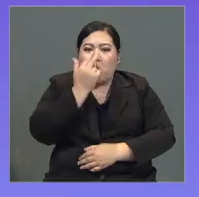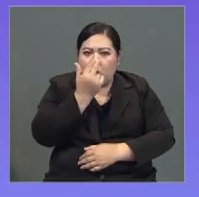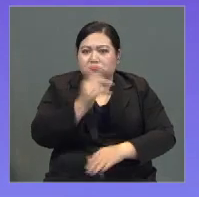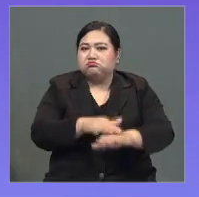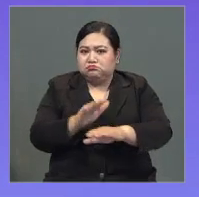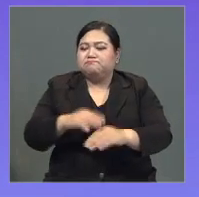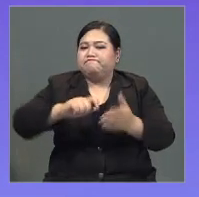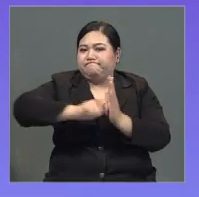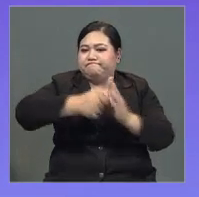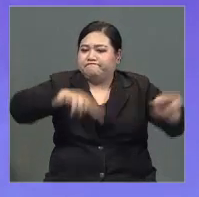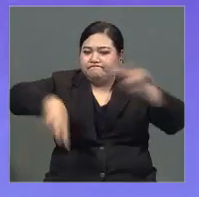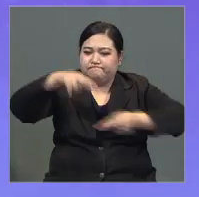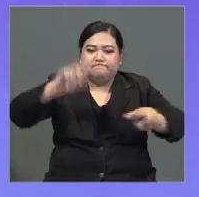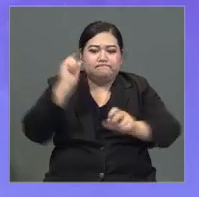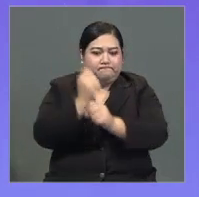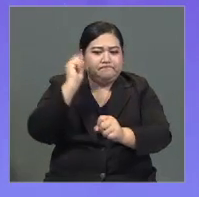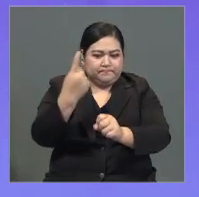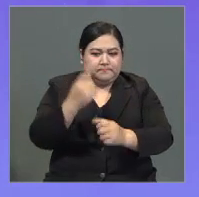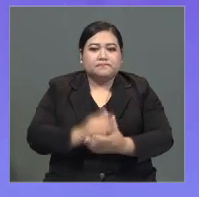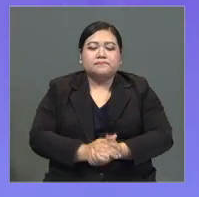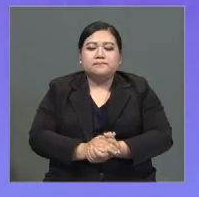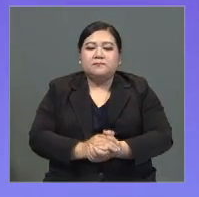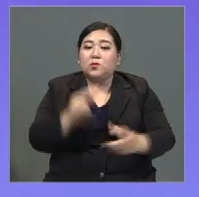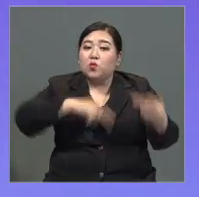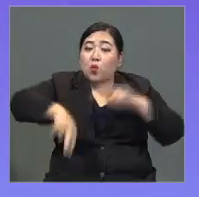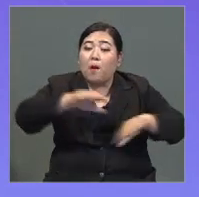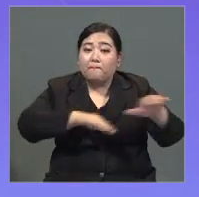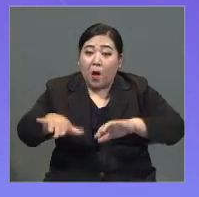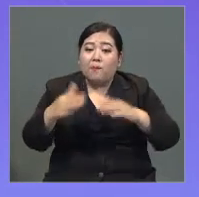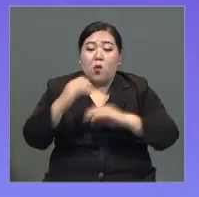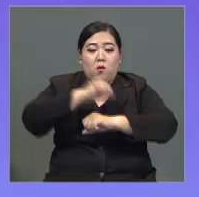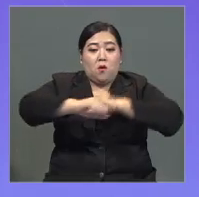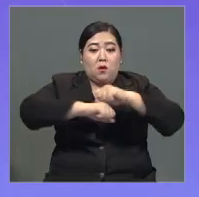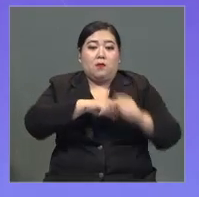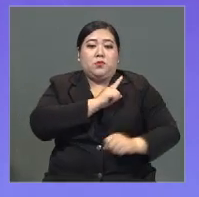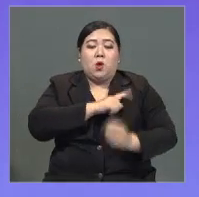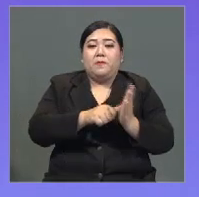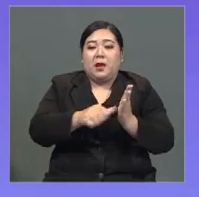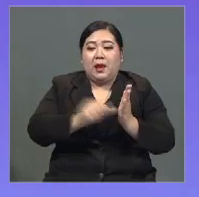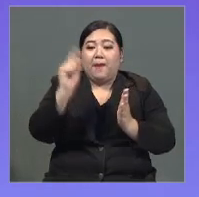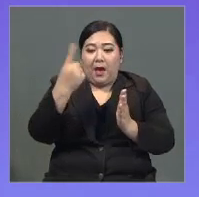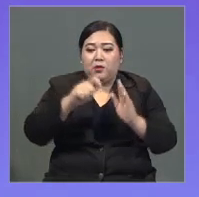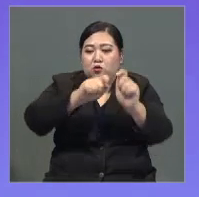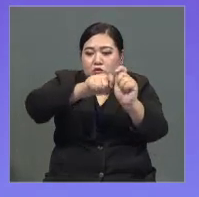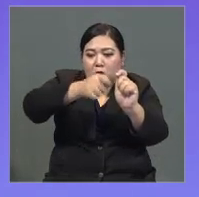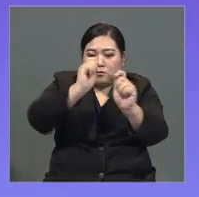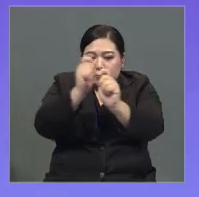ระวังมากยิ่งขึ้นอีกด้วย ก็เรียกว่าคืออ่ะดูให้พร้อมแล้วก็ให้ผู้รับเหมามาแก้ไขก่อนจะทำการตรวจรับกันต่